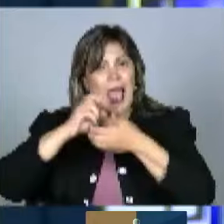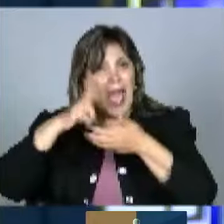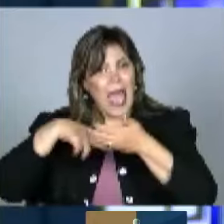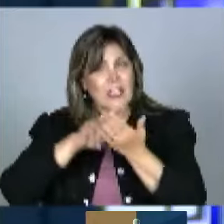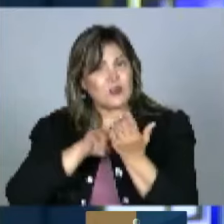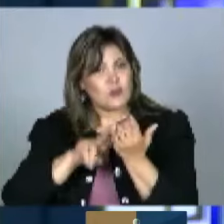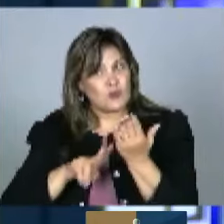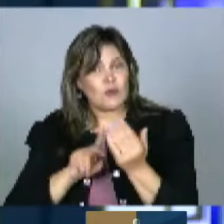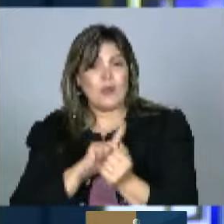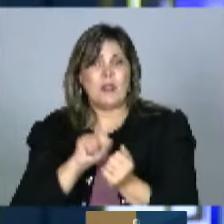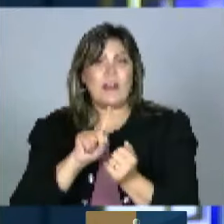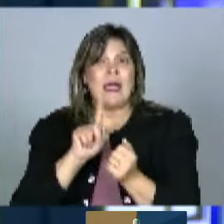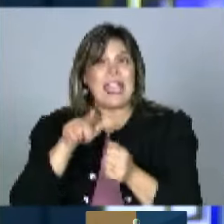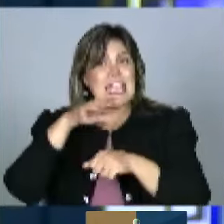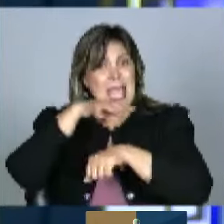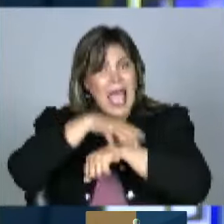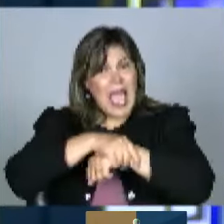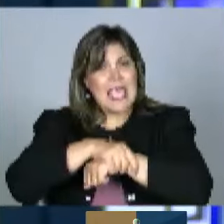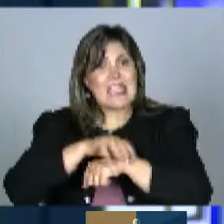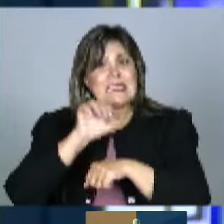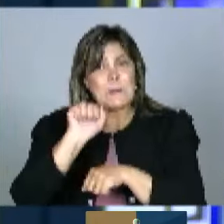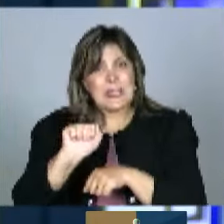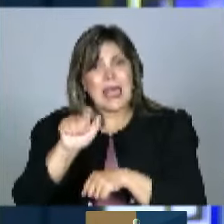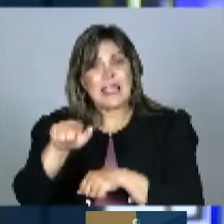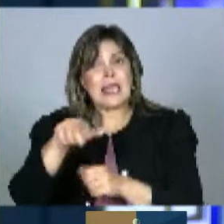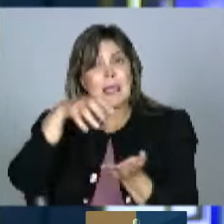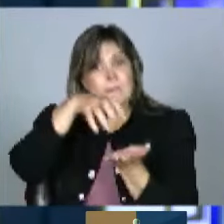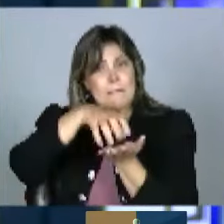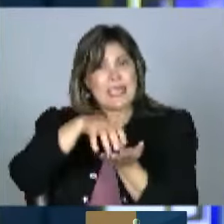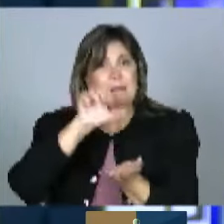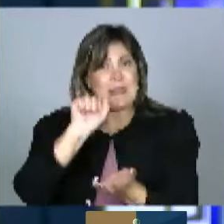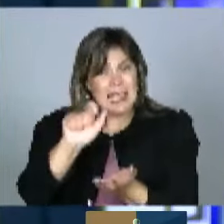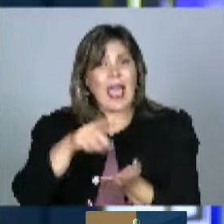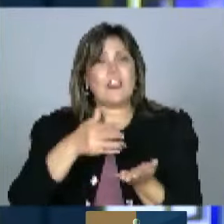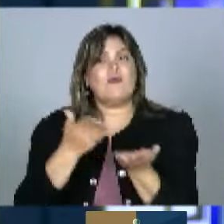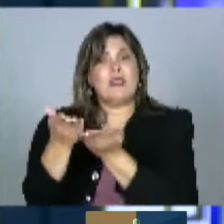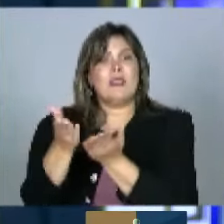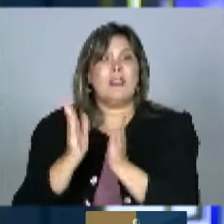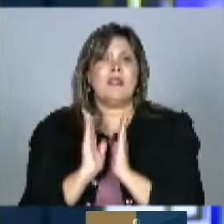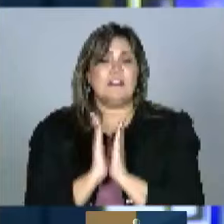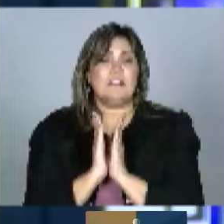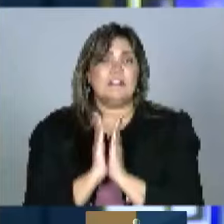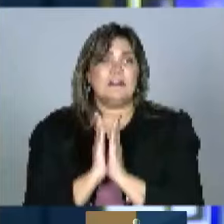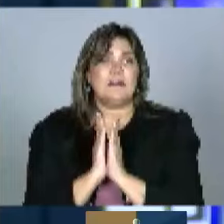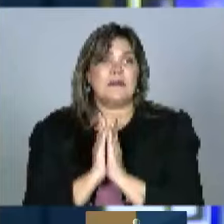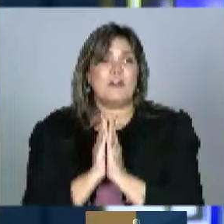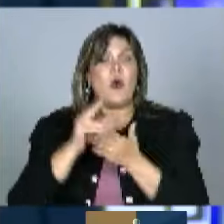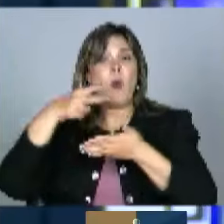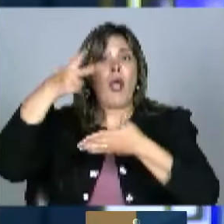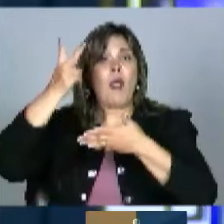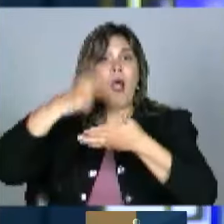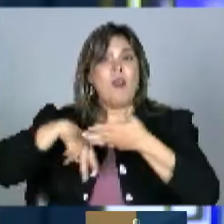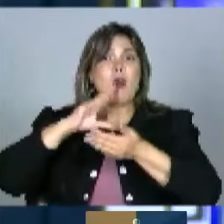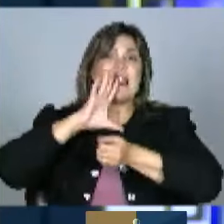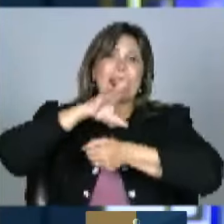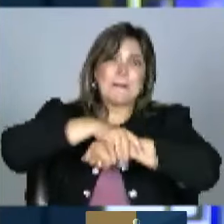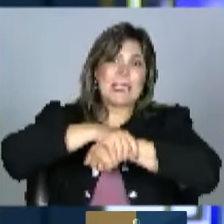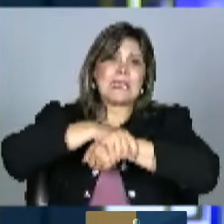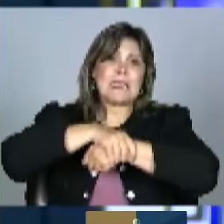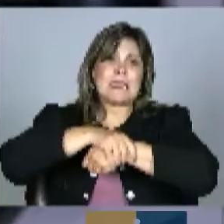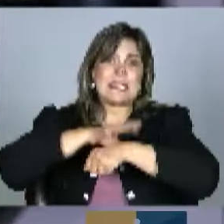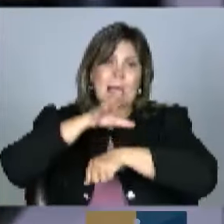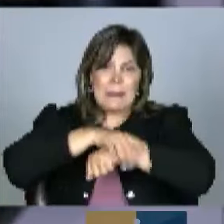كلام زي ده انت لك حيازه مؤقته انا اديك حيازه وشانك ده اللي هو قرار التمكين اه وشانك والقضاء